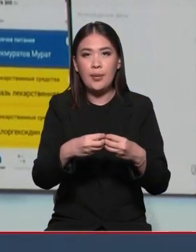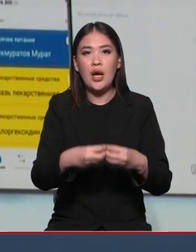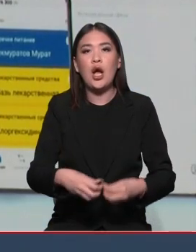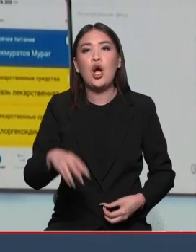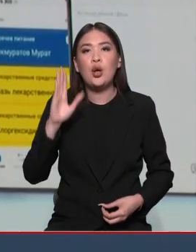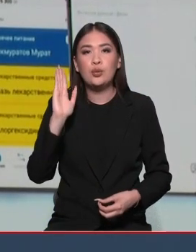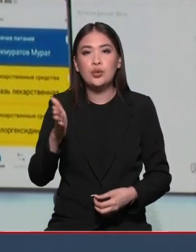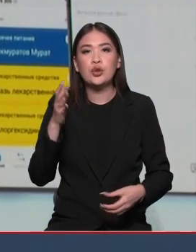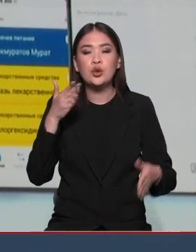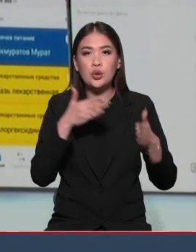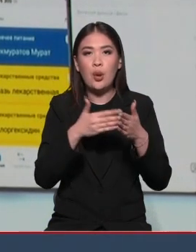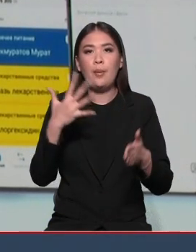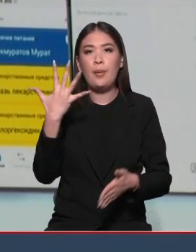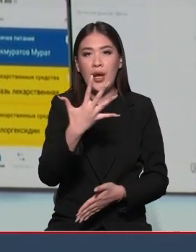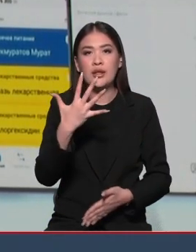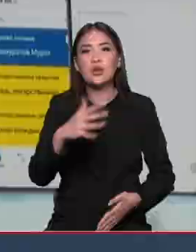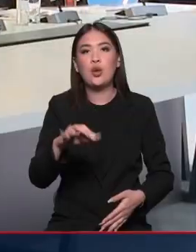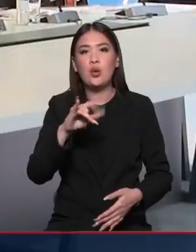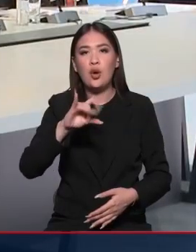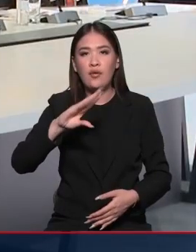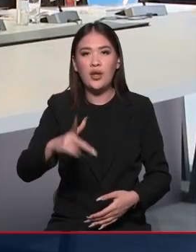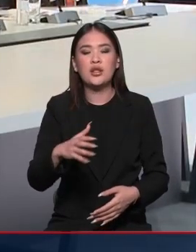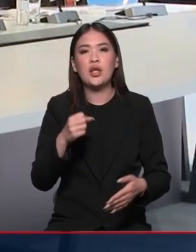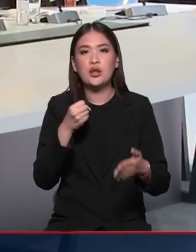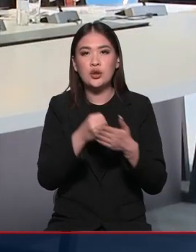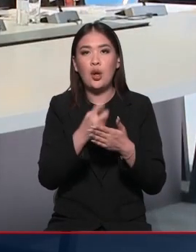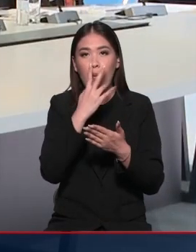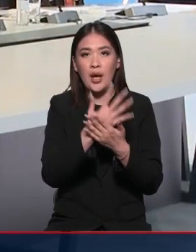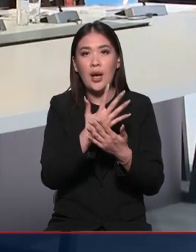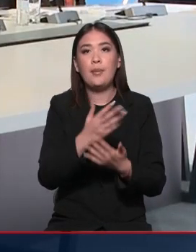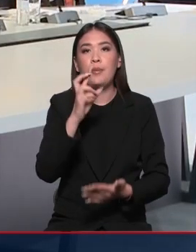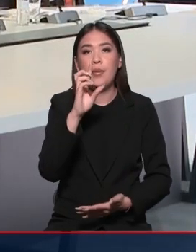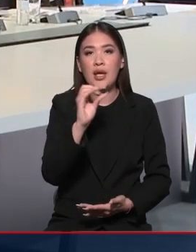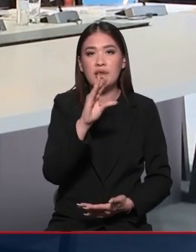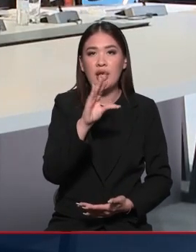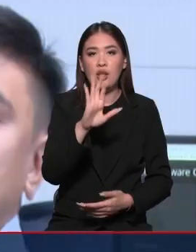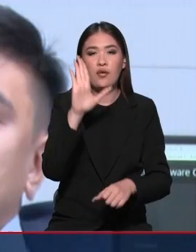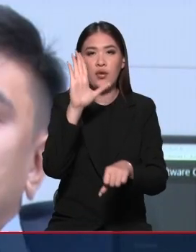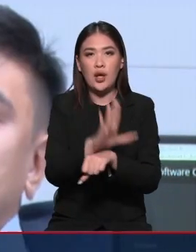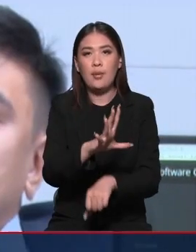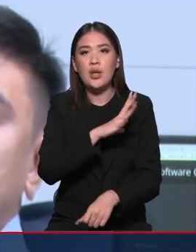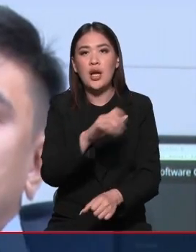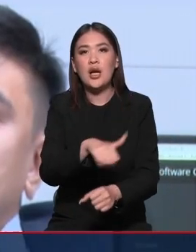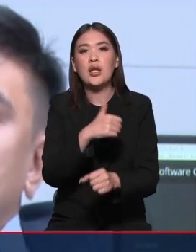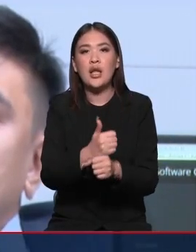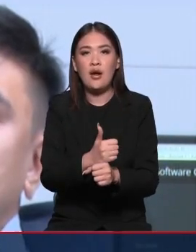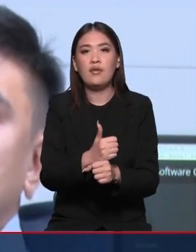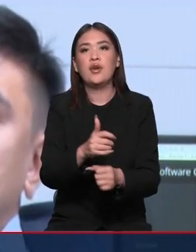градация по пяти уровням от экстренного до благополучного ужас бектенов поручил главам регионов